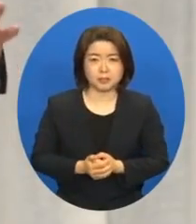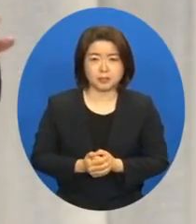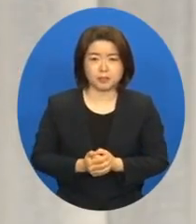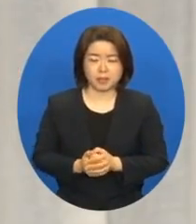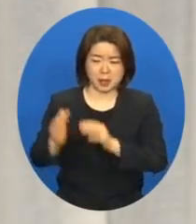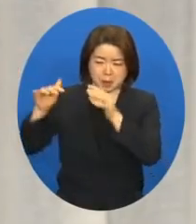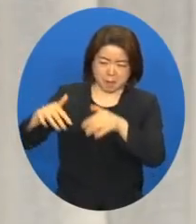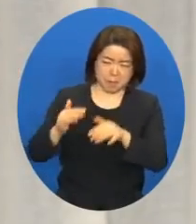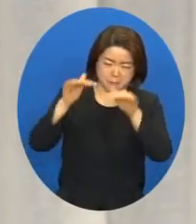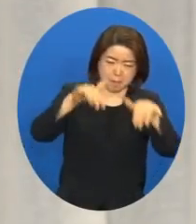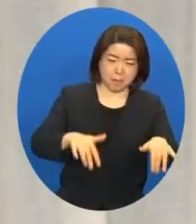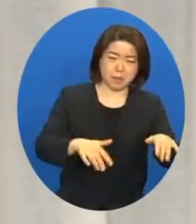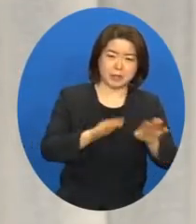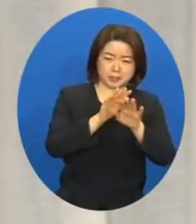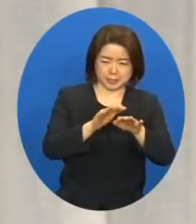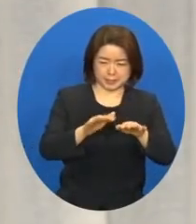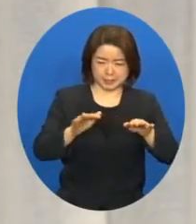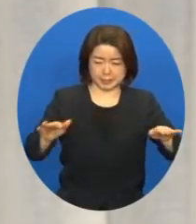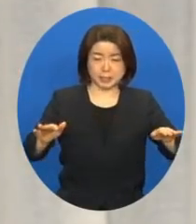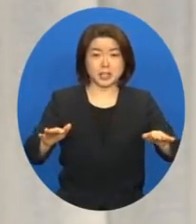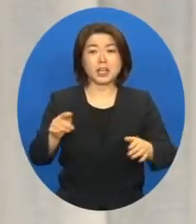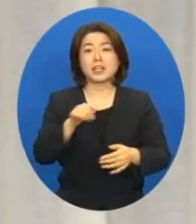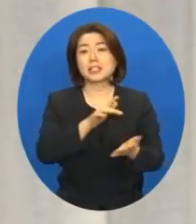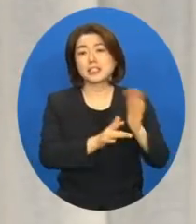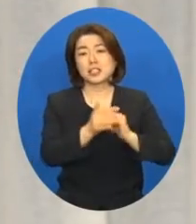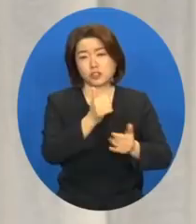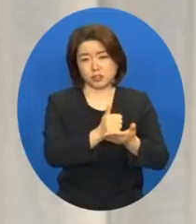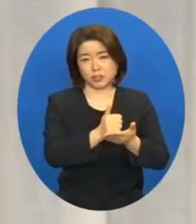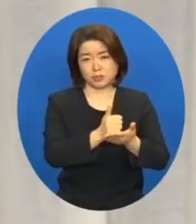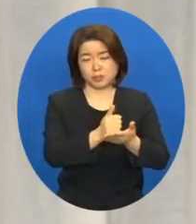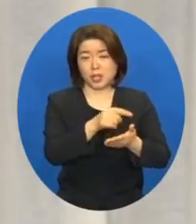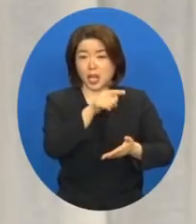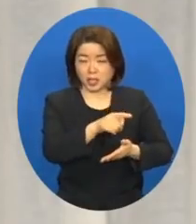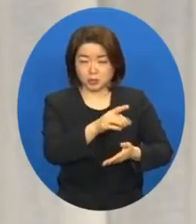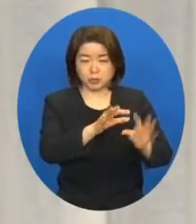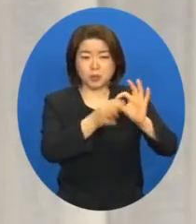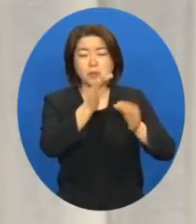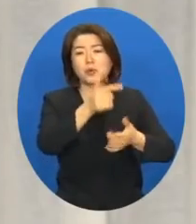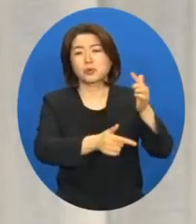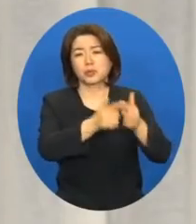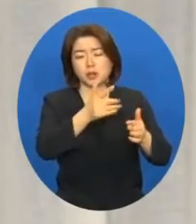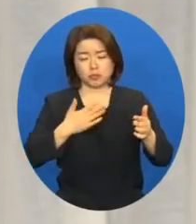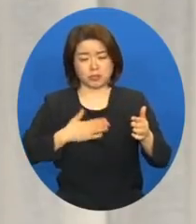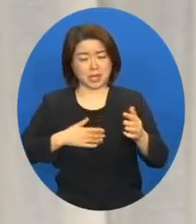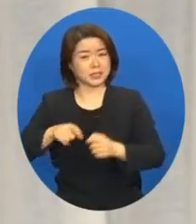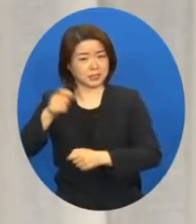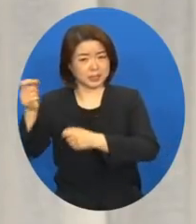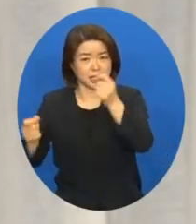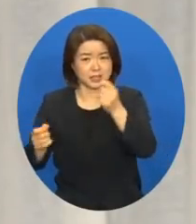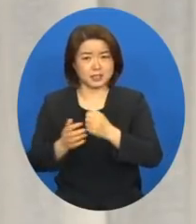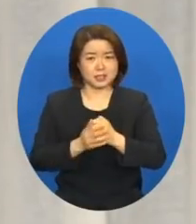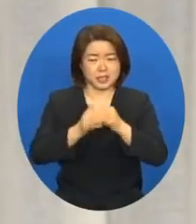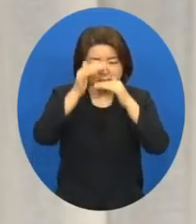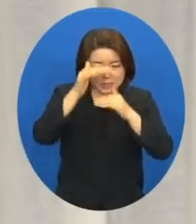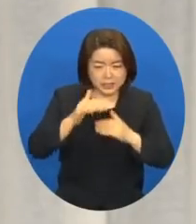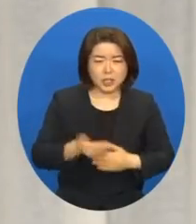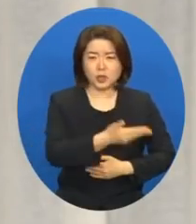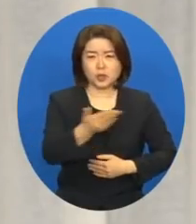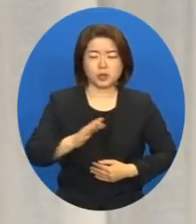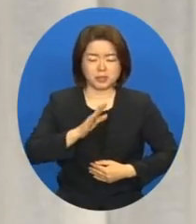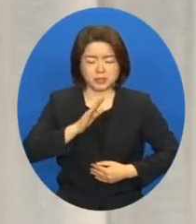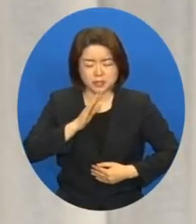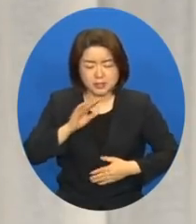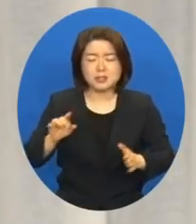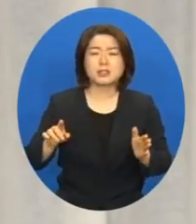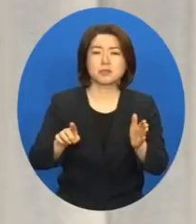풍랑을 잔잔케 하시는 그 예수님, 그분은 포도나무시고 나는 가지입니다. 이 사실을 여러분이 진짜